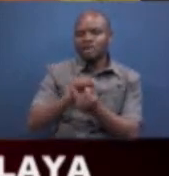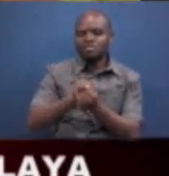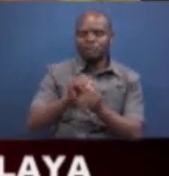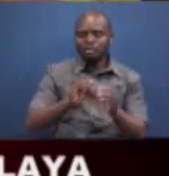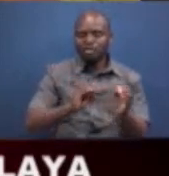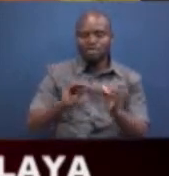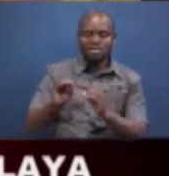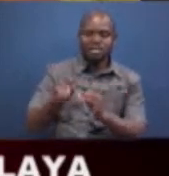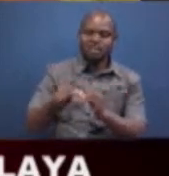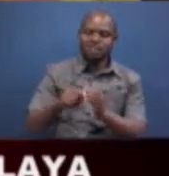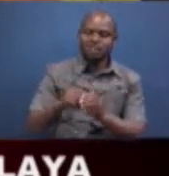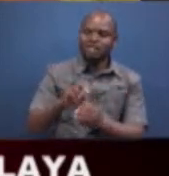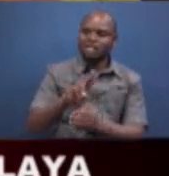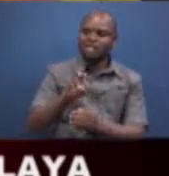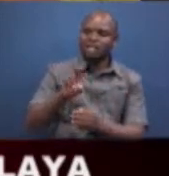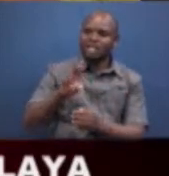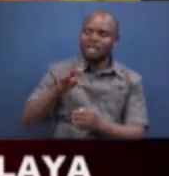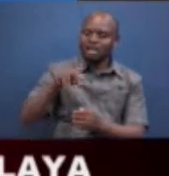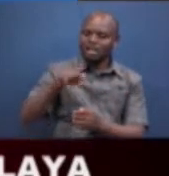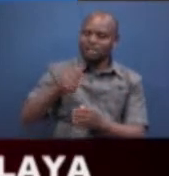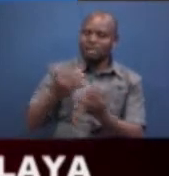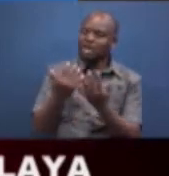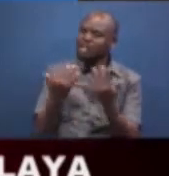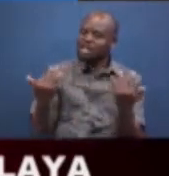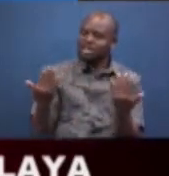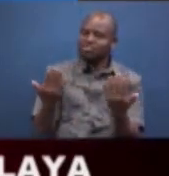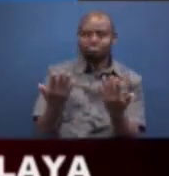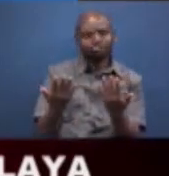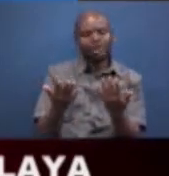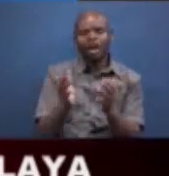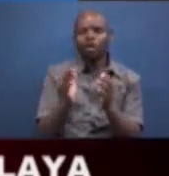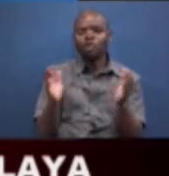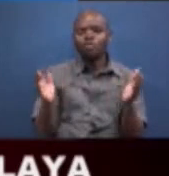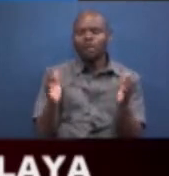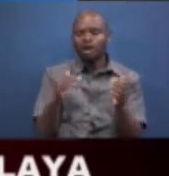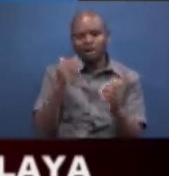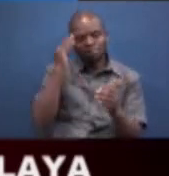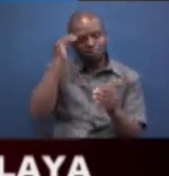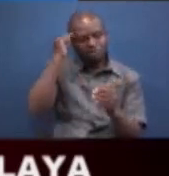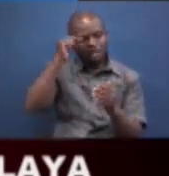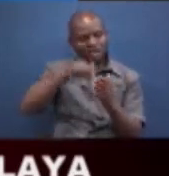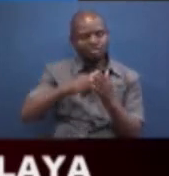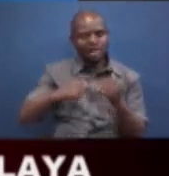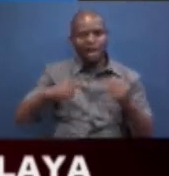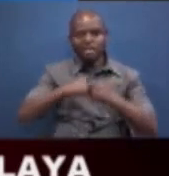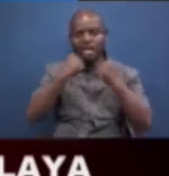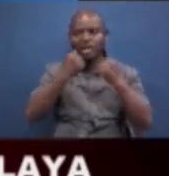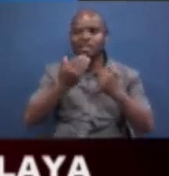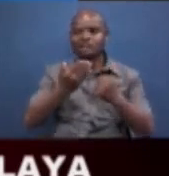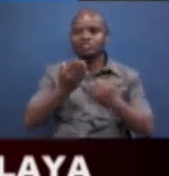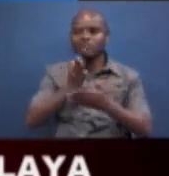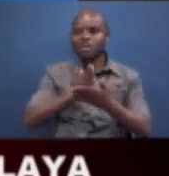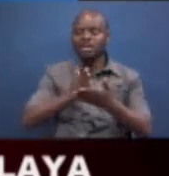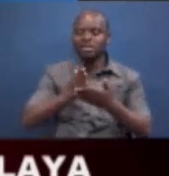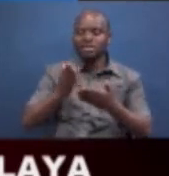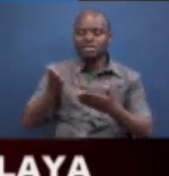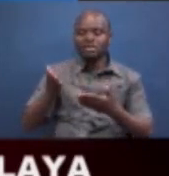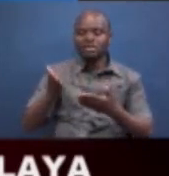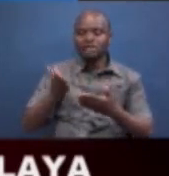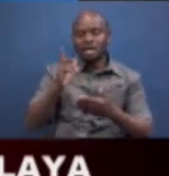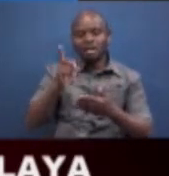masuala ya uhamiaji Verena Knows amesema idadi hiyo huenda ikawa kubwa zaidi, maana kuna baadhi ya ajali za boti kwenye bahari ya